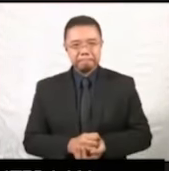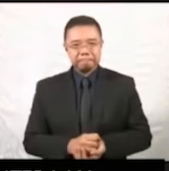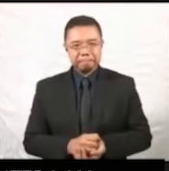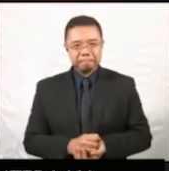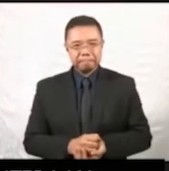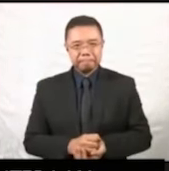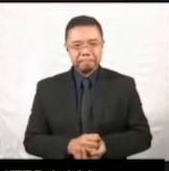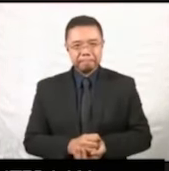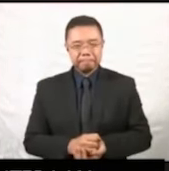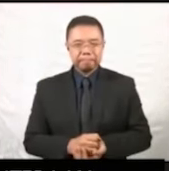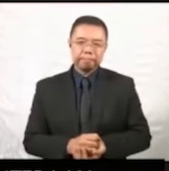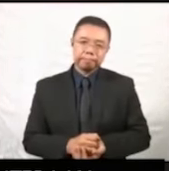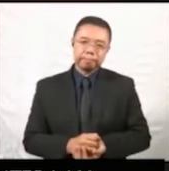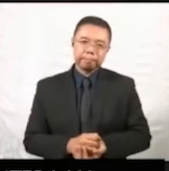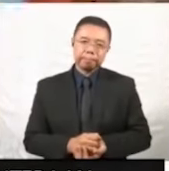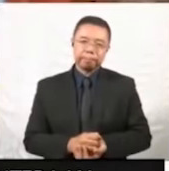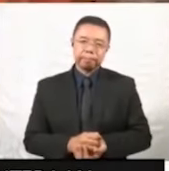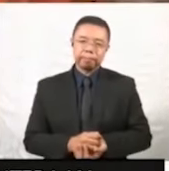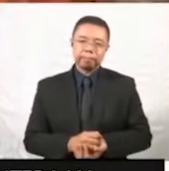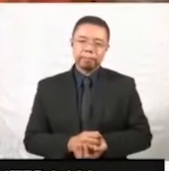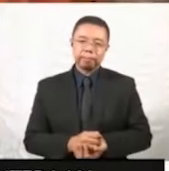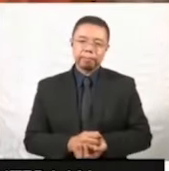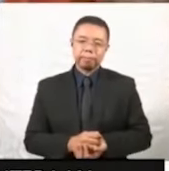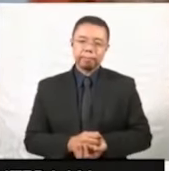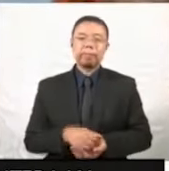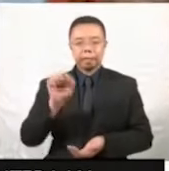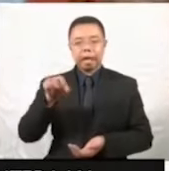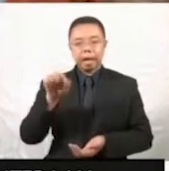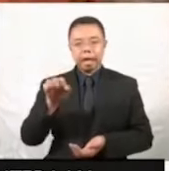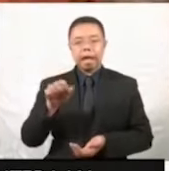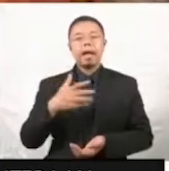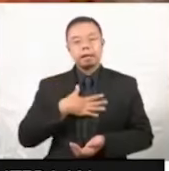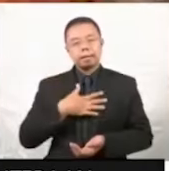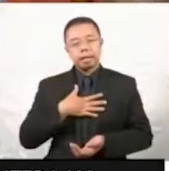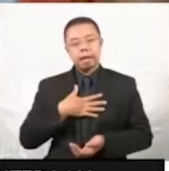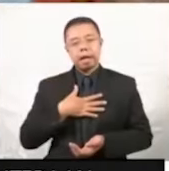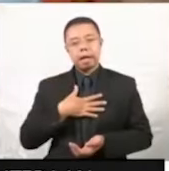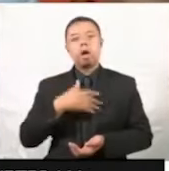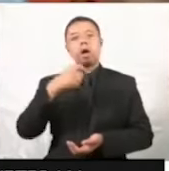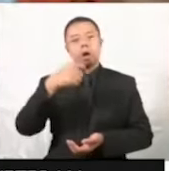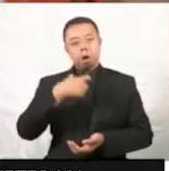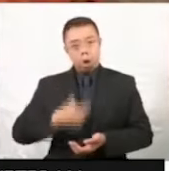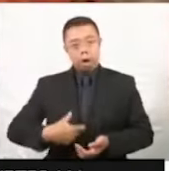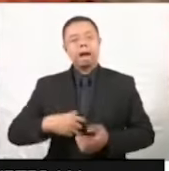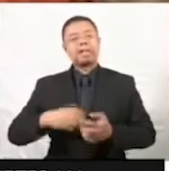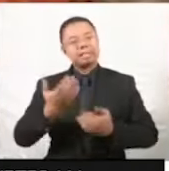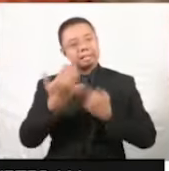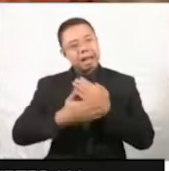menit dimulai dari Anda berbicara memang saya sebagai orang yang mencintai